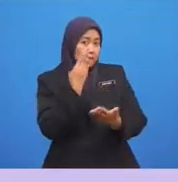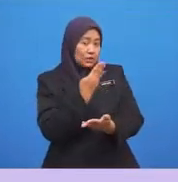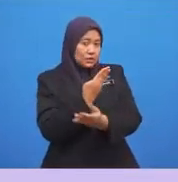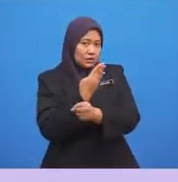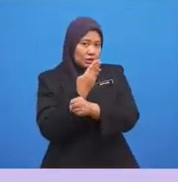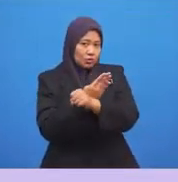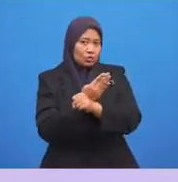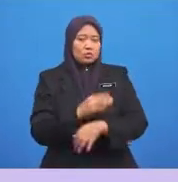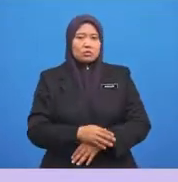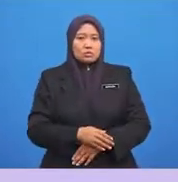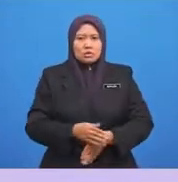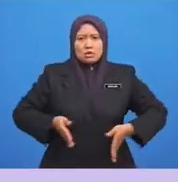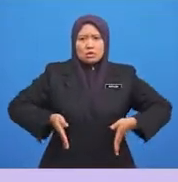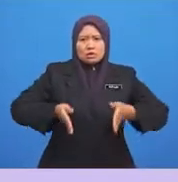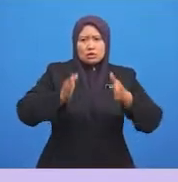jalan buntu,